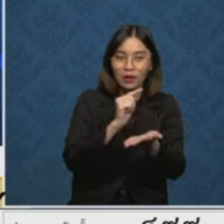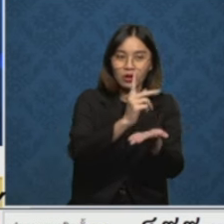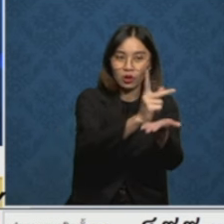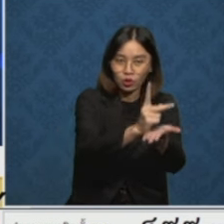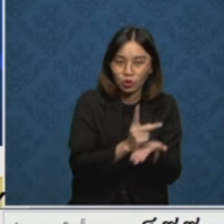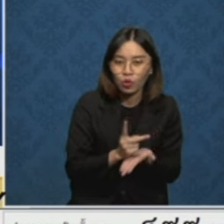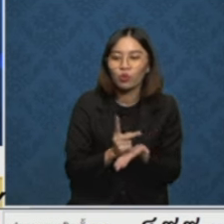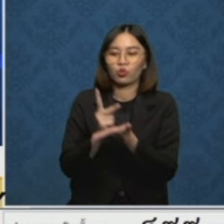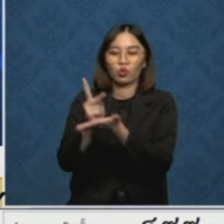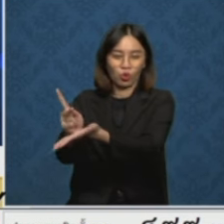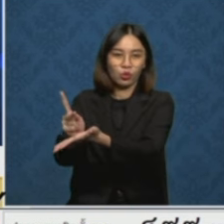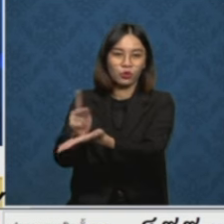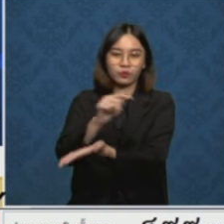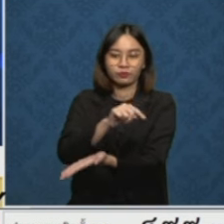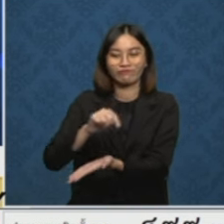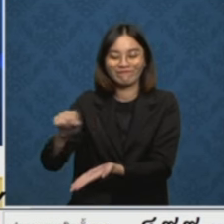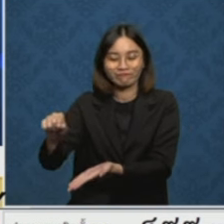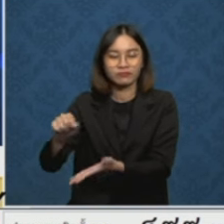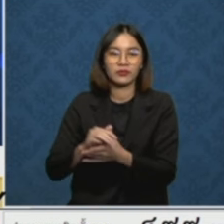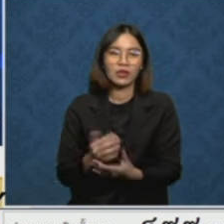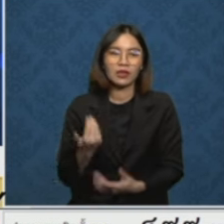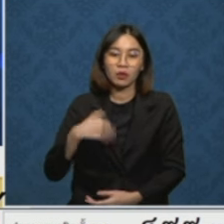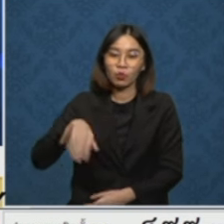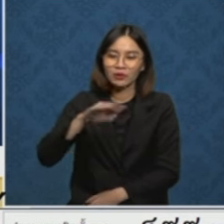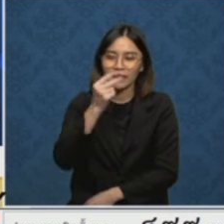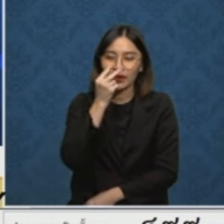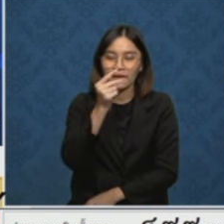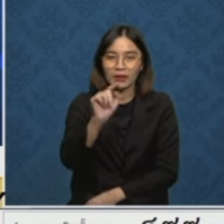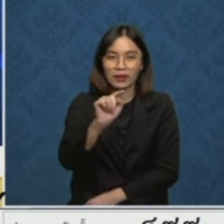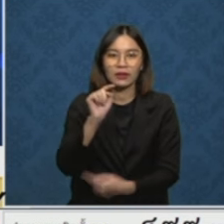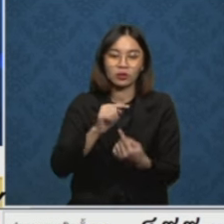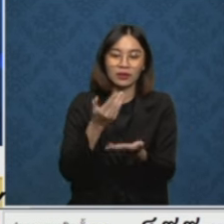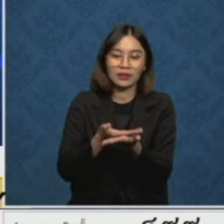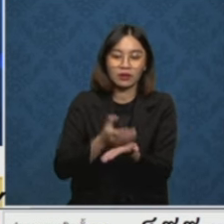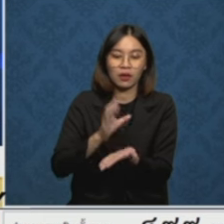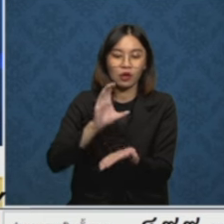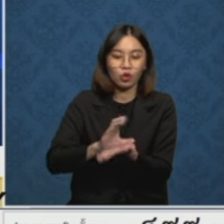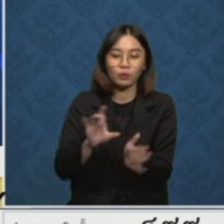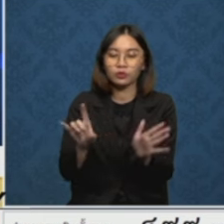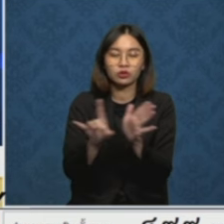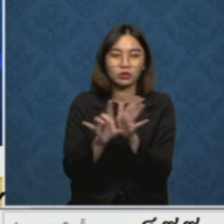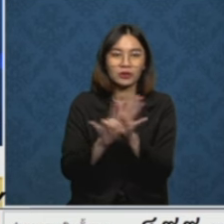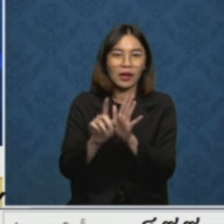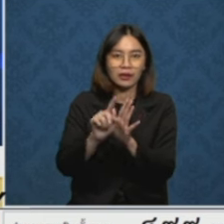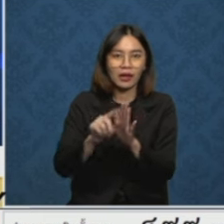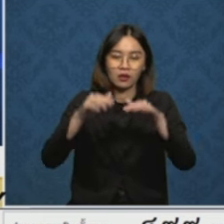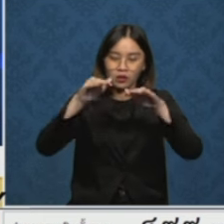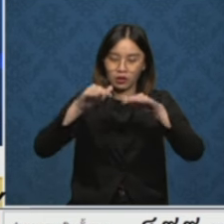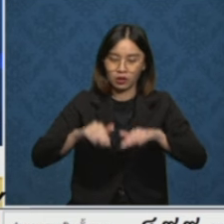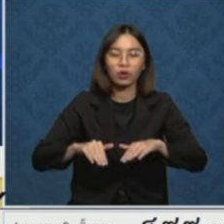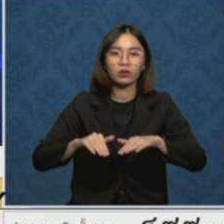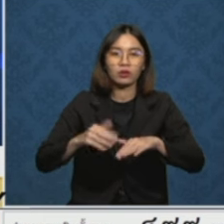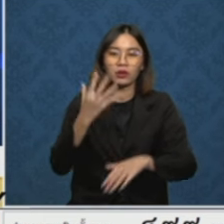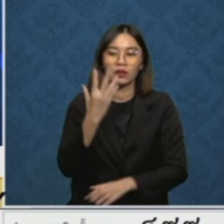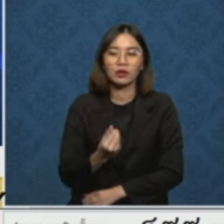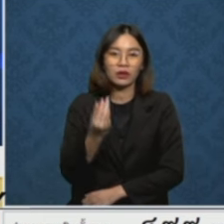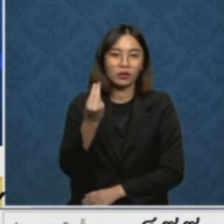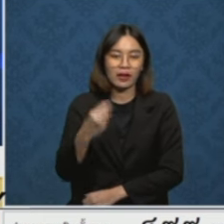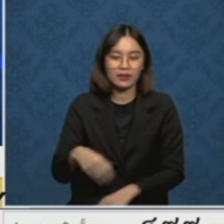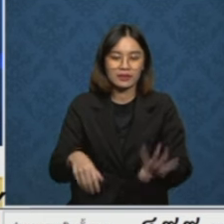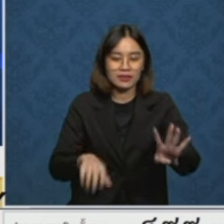าให้ธกส.กู้ต่ออยู่ดีนะคะแต่ว่าเราก็จะเห็นค่ะว่าวงเงินงบประมาณสุดท้ายเนี่ยมันลดลงมาแล้วเหลือเพียงแ